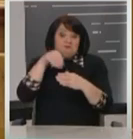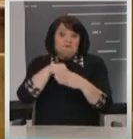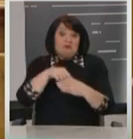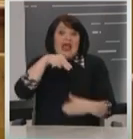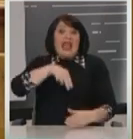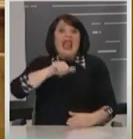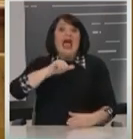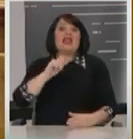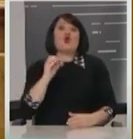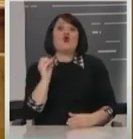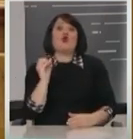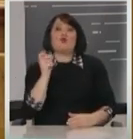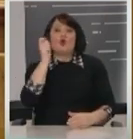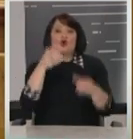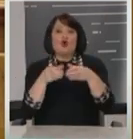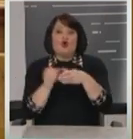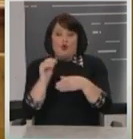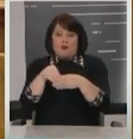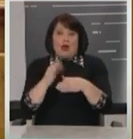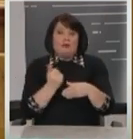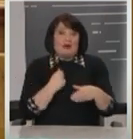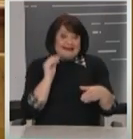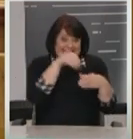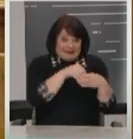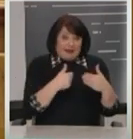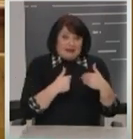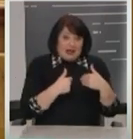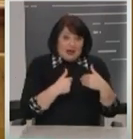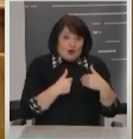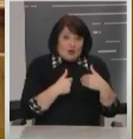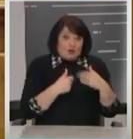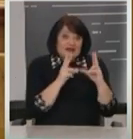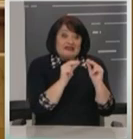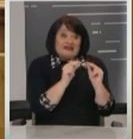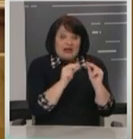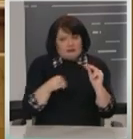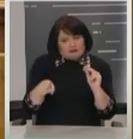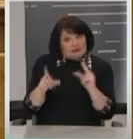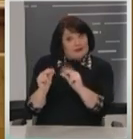Κόμμα. Εκεί που συμμετέχω συζητείτε το θέμα. Ίσως και στο Λαϊκό Κόμμα να συζητείτε. Εσείς όμως δεν λέτε